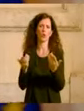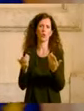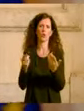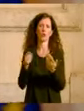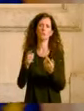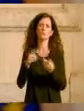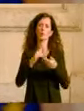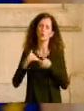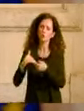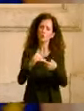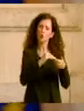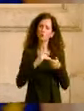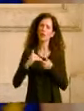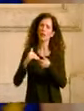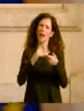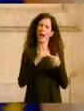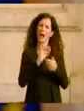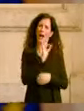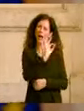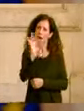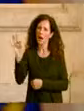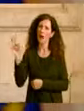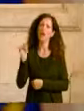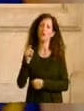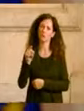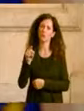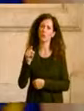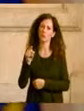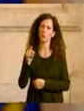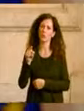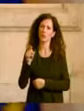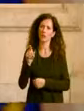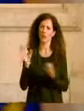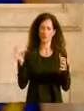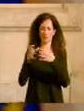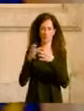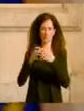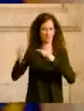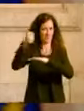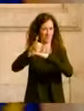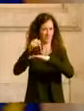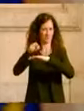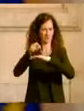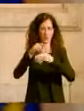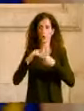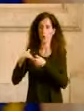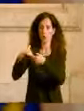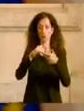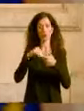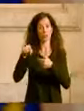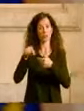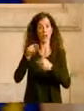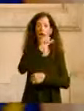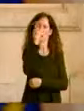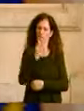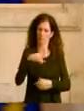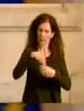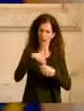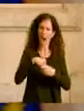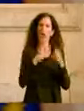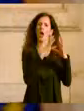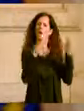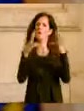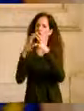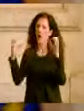delle società che sono a monte della catena, le società sono in Italia, sono fabbriche